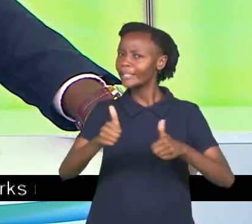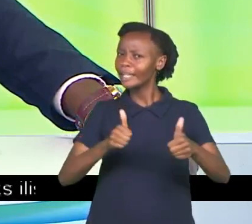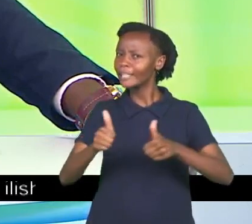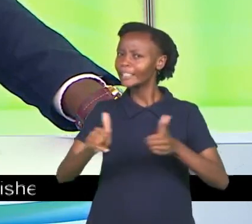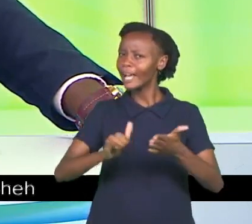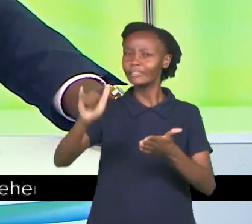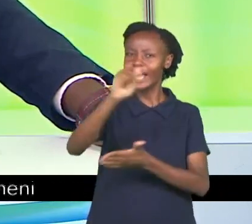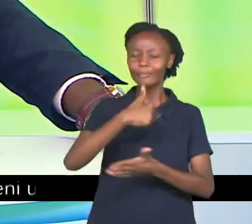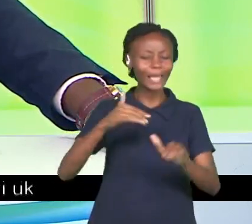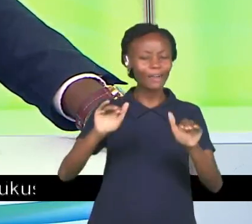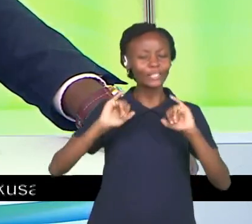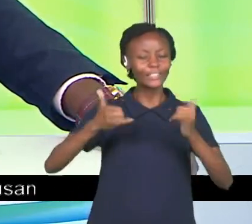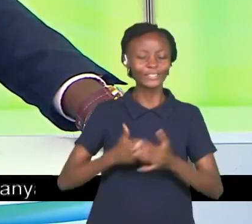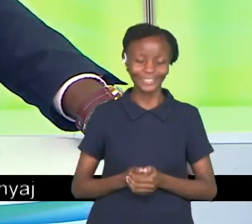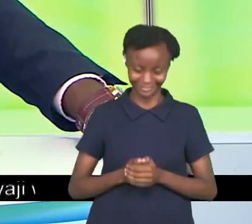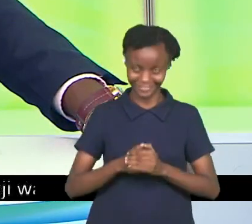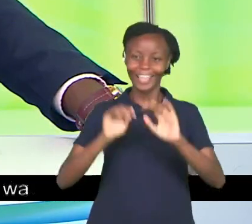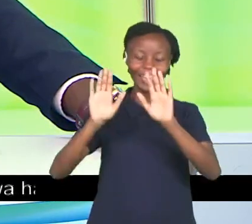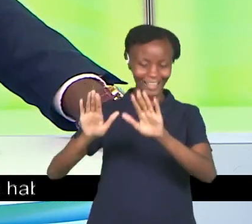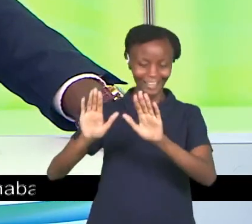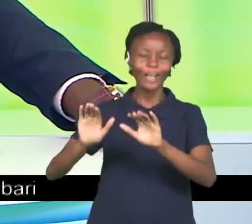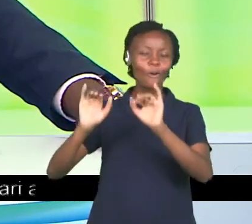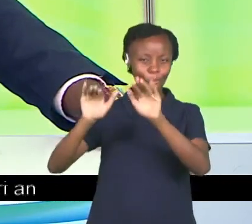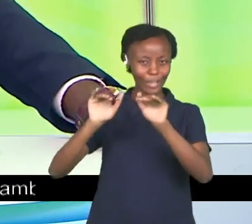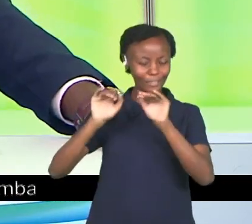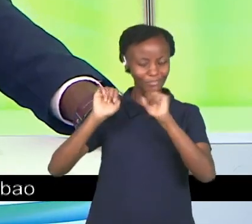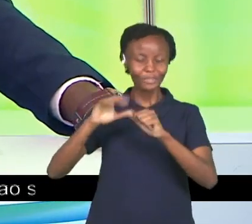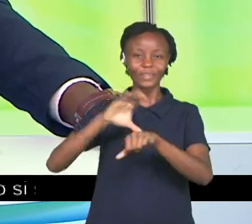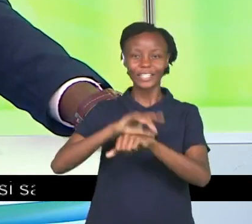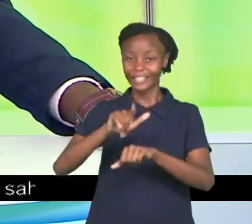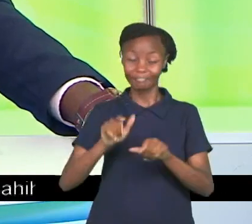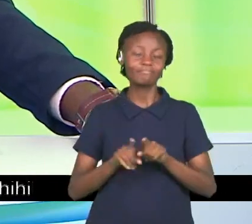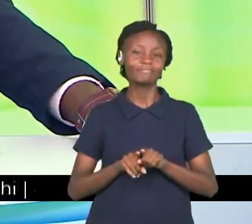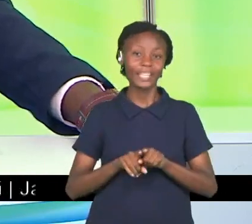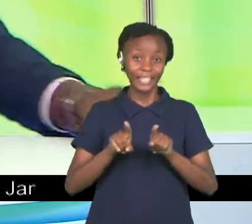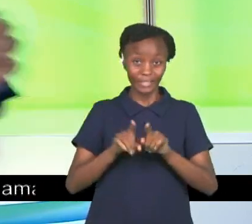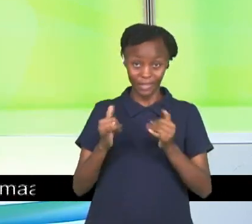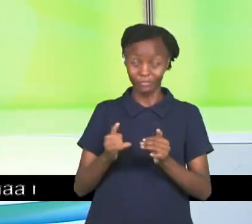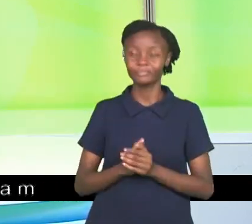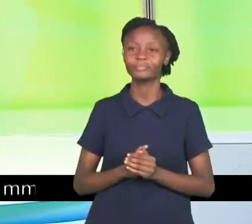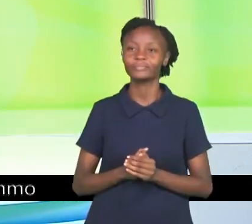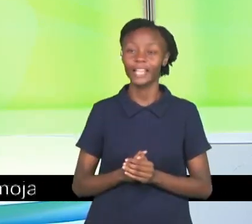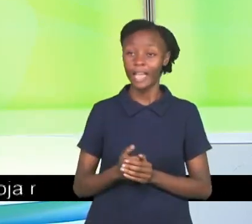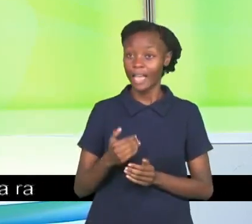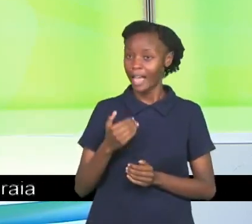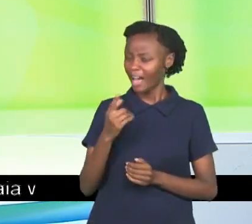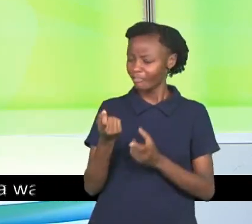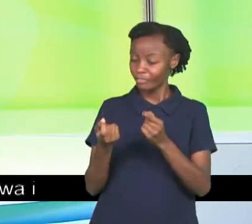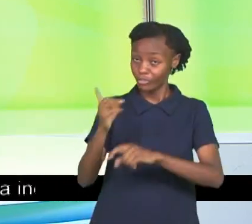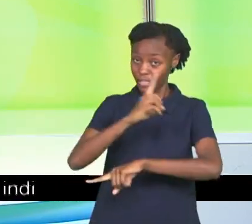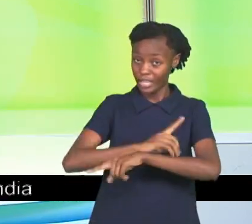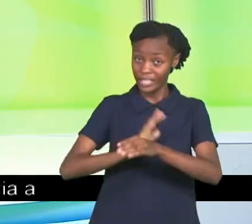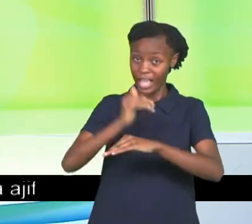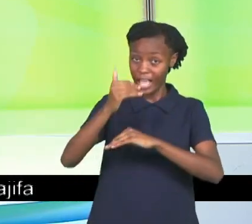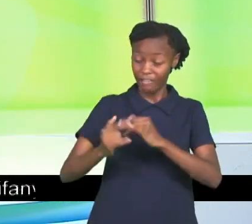Esther Kadambi utakuwa unaipokea muda mchache kutoka sasa. Daniel kutoka Mombasa anasema anatupokea vizuri sasa, na sasa tuvuke boda. Siku chache baada ya kambi ya